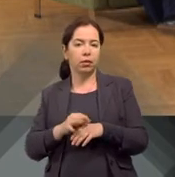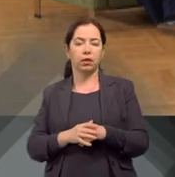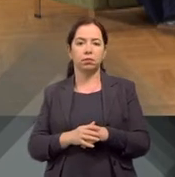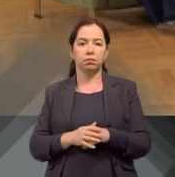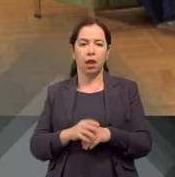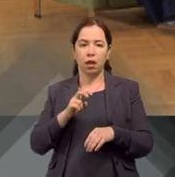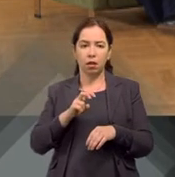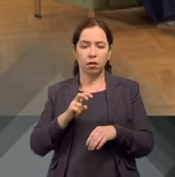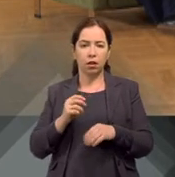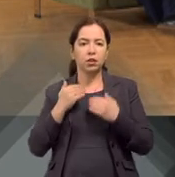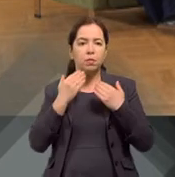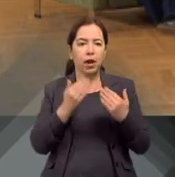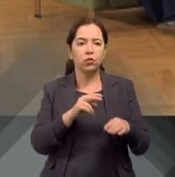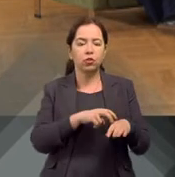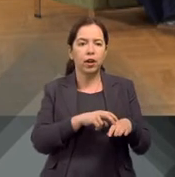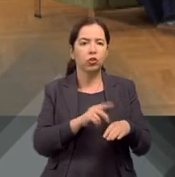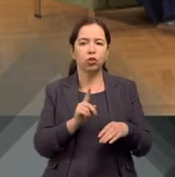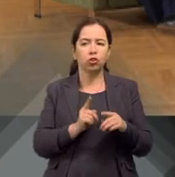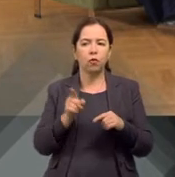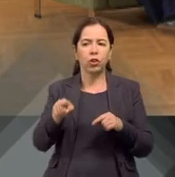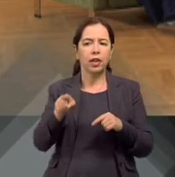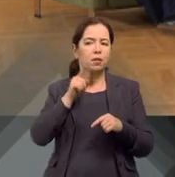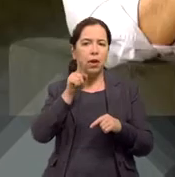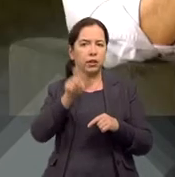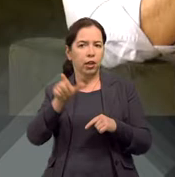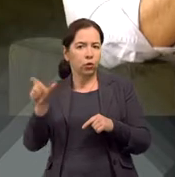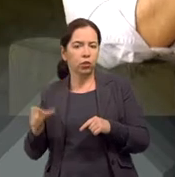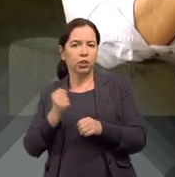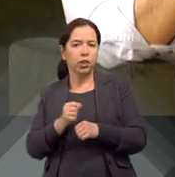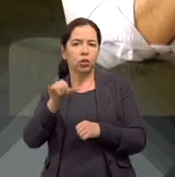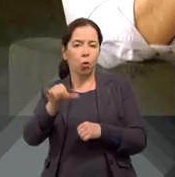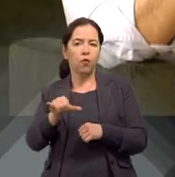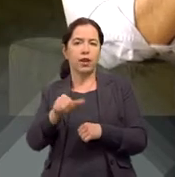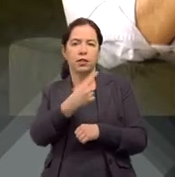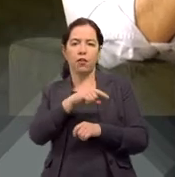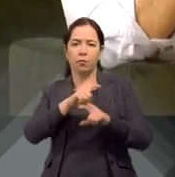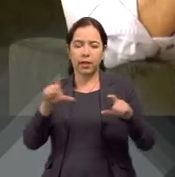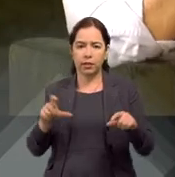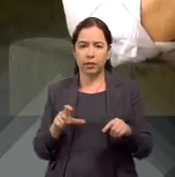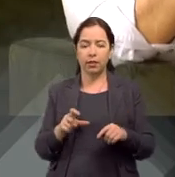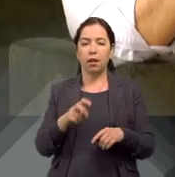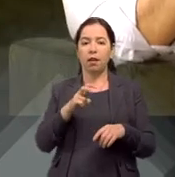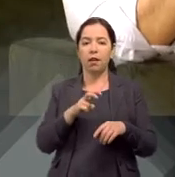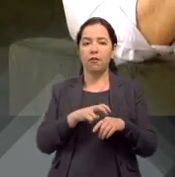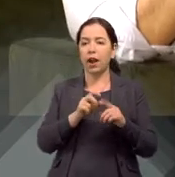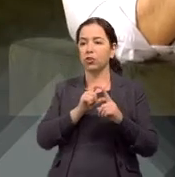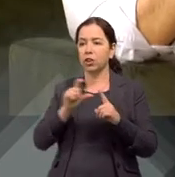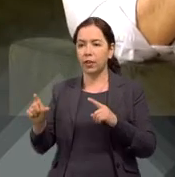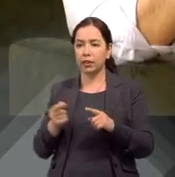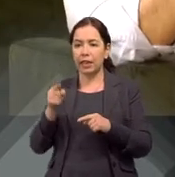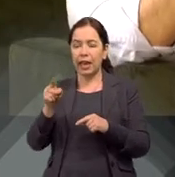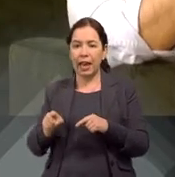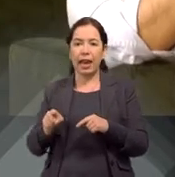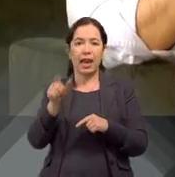вашей больнице. И врач сказал: ну, если честно, эти люди никому не нужны. Они не представляют опасности, но это единственное место, где они могут